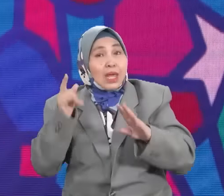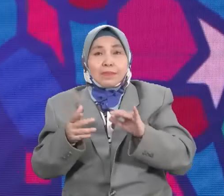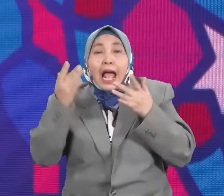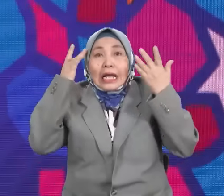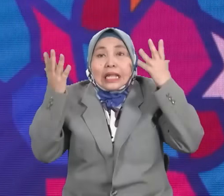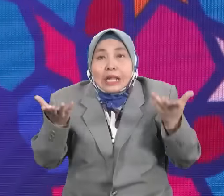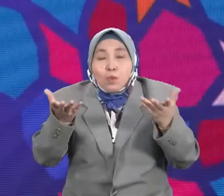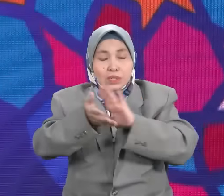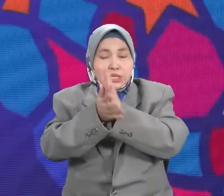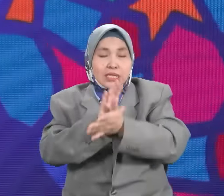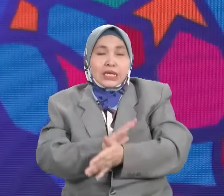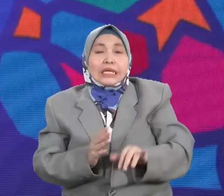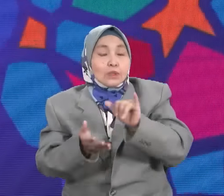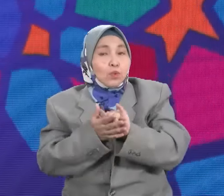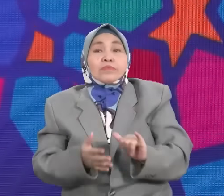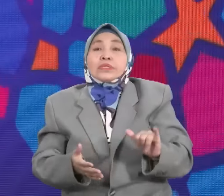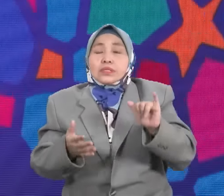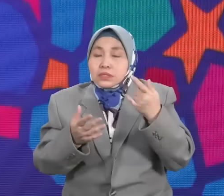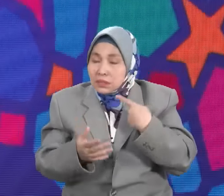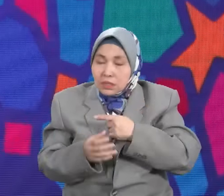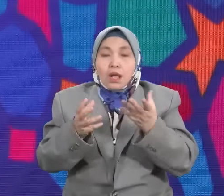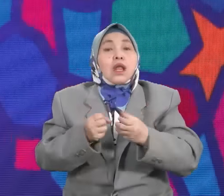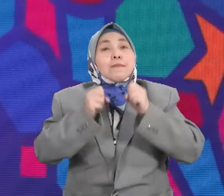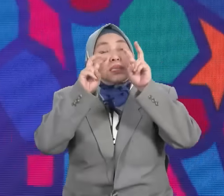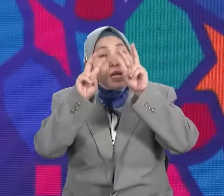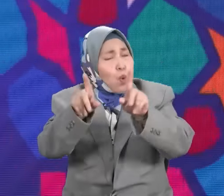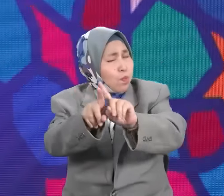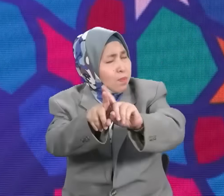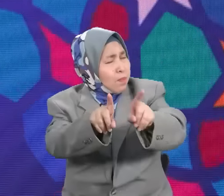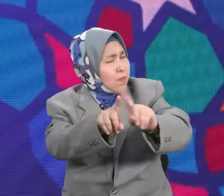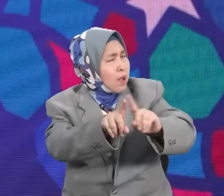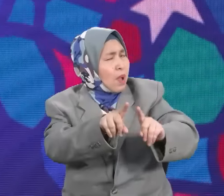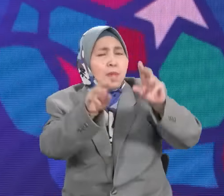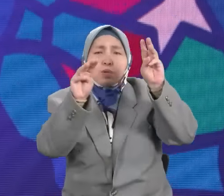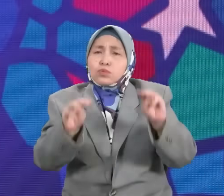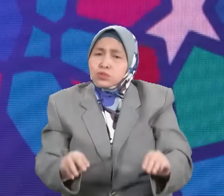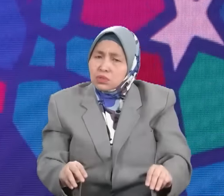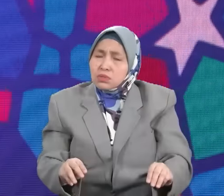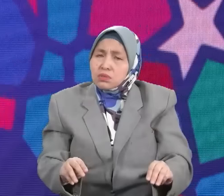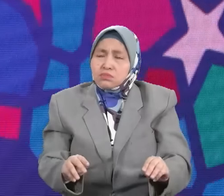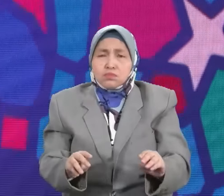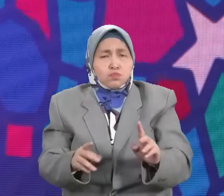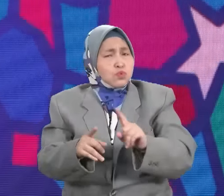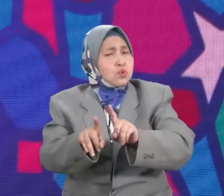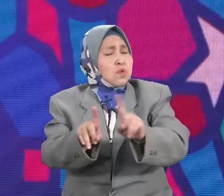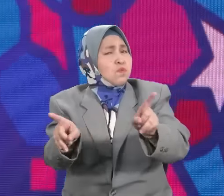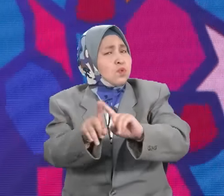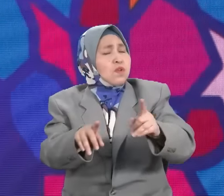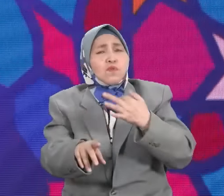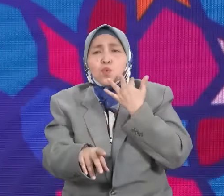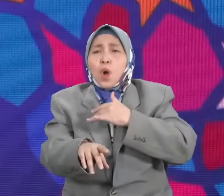sini enggak situ nanti kita dapat melihat bermacam-macam jenis manusia berbagai warna kulit